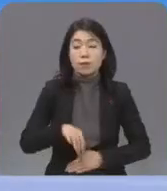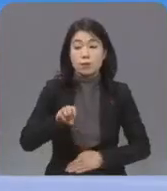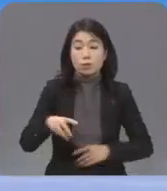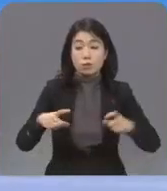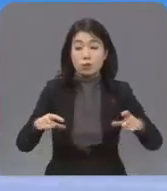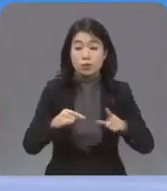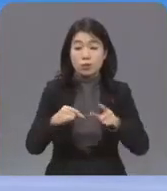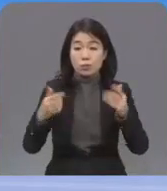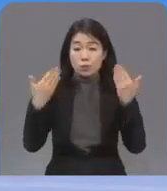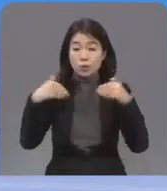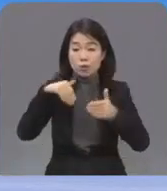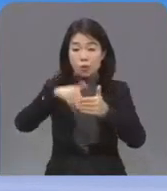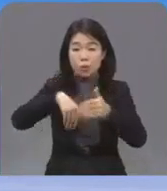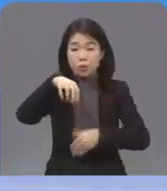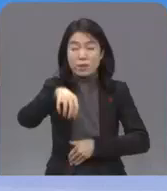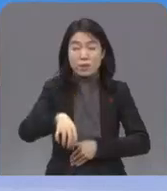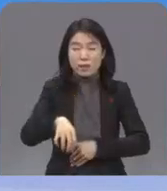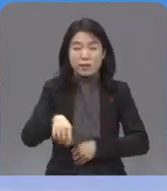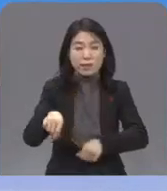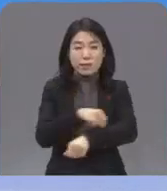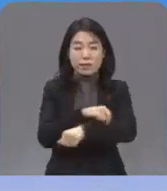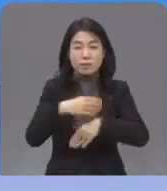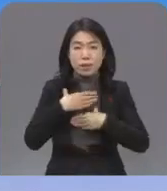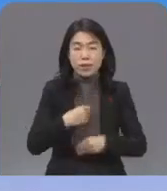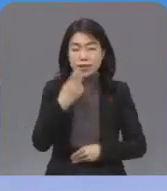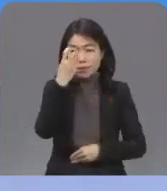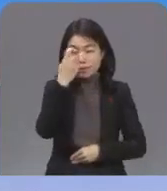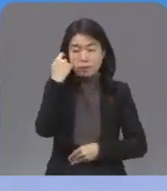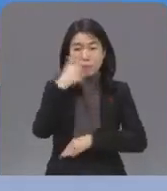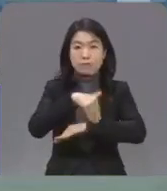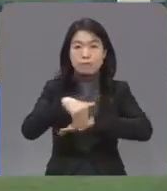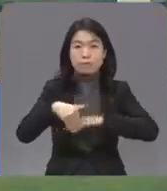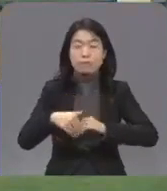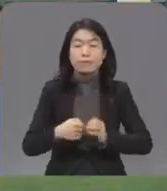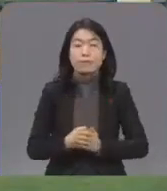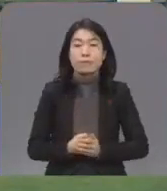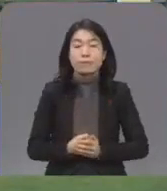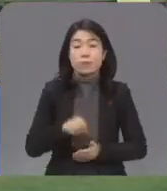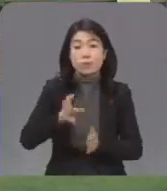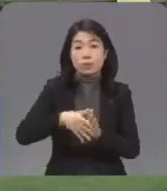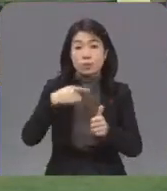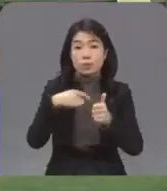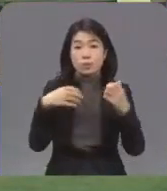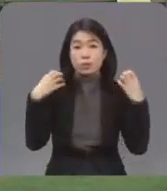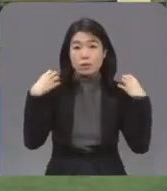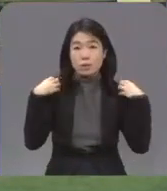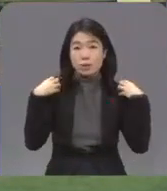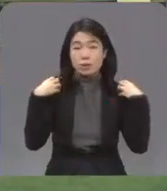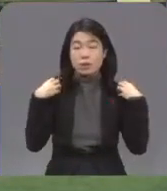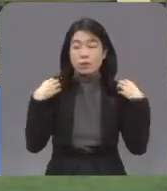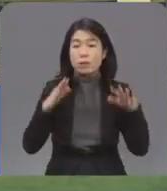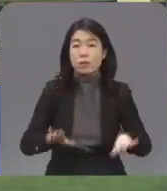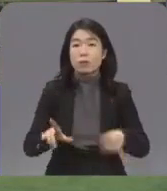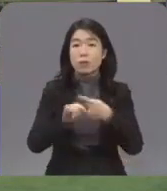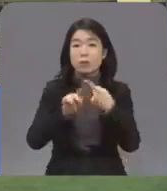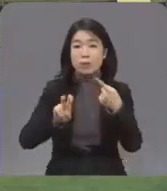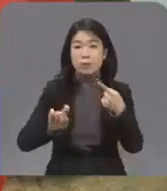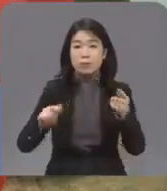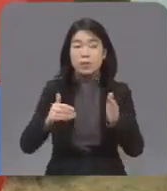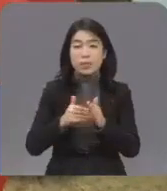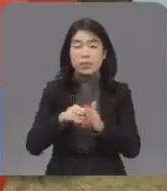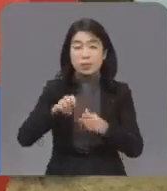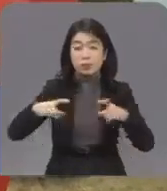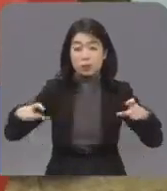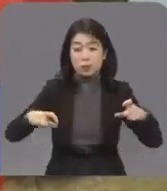광주 지역 일선학교 공사 현장에서 특별 안전점검이 실시됩니다. 광주시 교육청은 오는 21일까지 광주